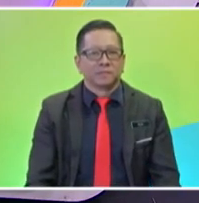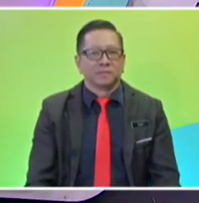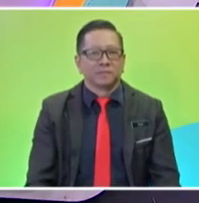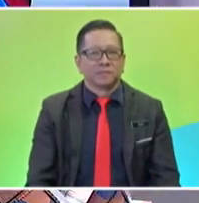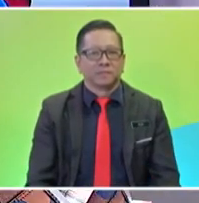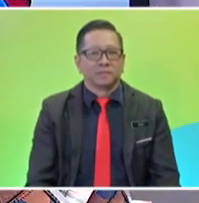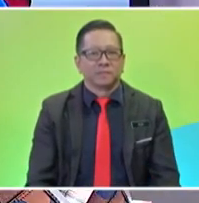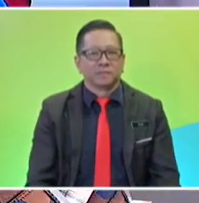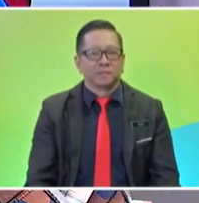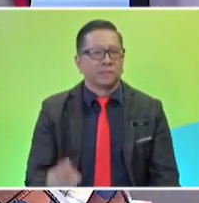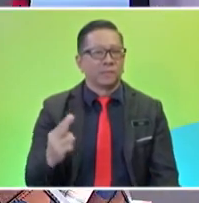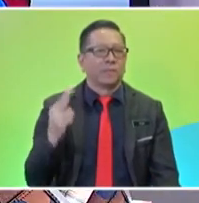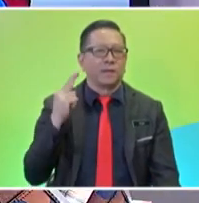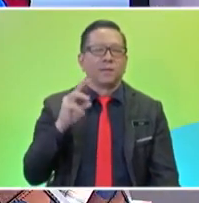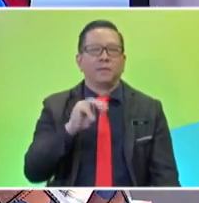tiga